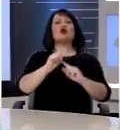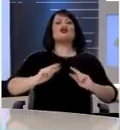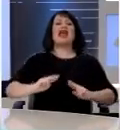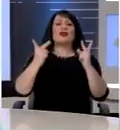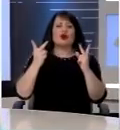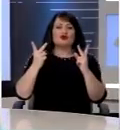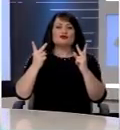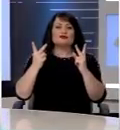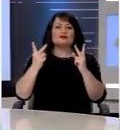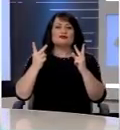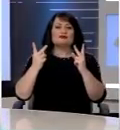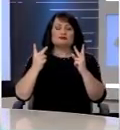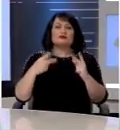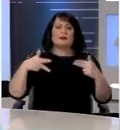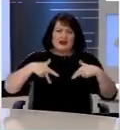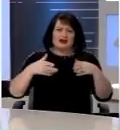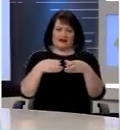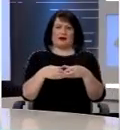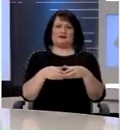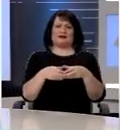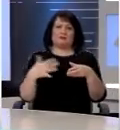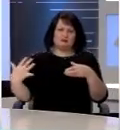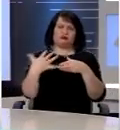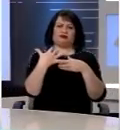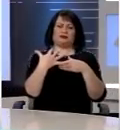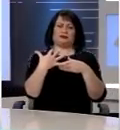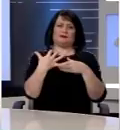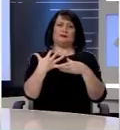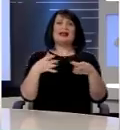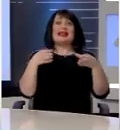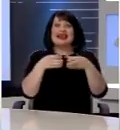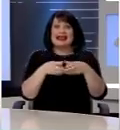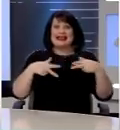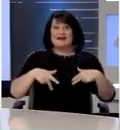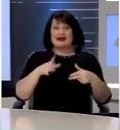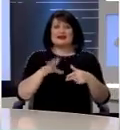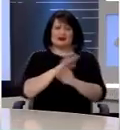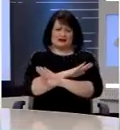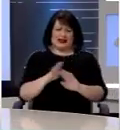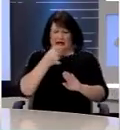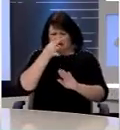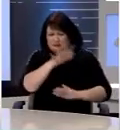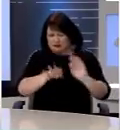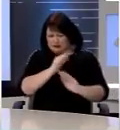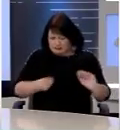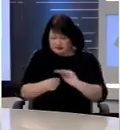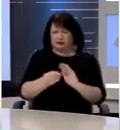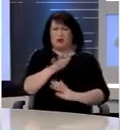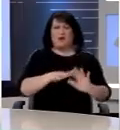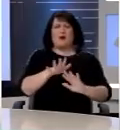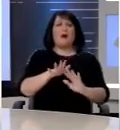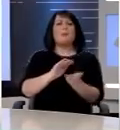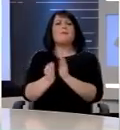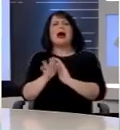εχθρός? Αυτή η κυβέρνηση, που θέλει να βάλει ένα τέλος στη διαπλοκή, στη διαφθορά, στα